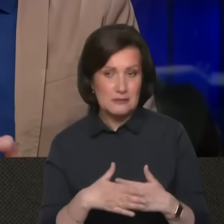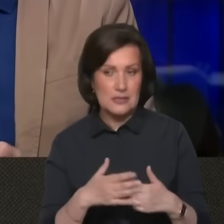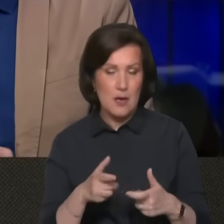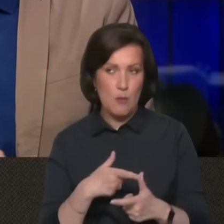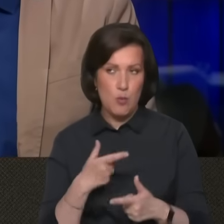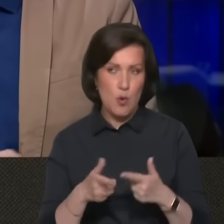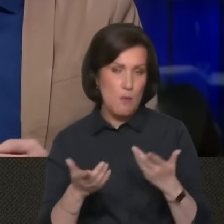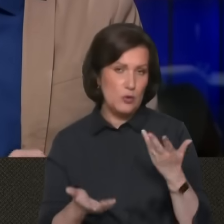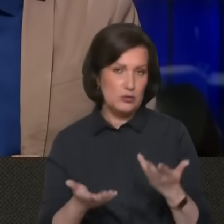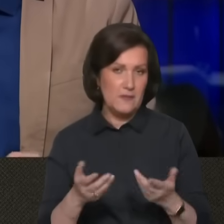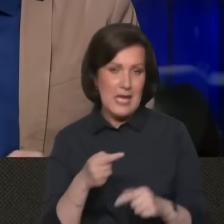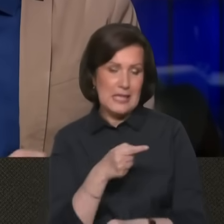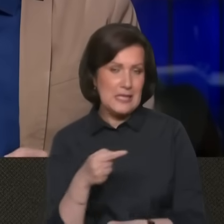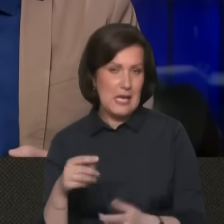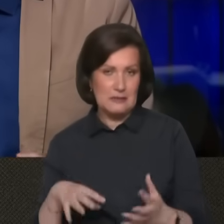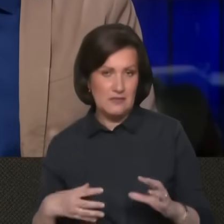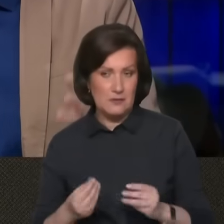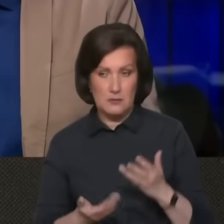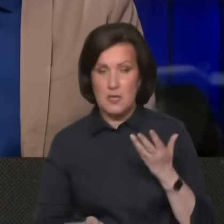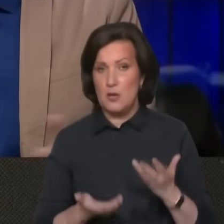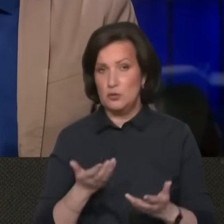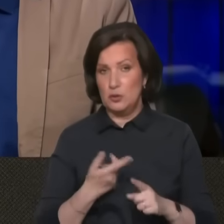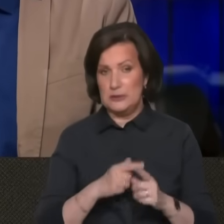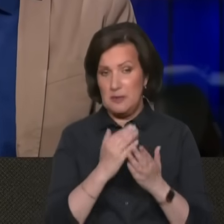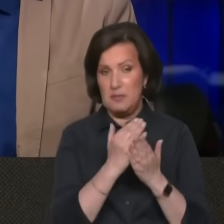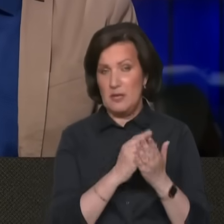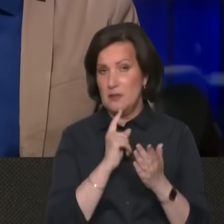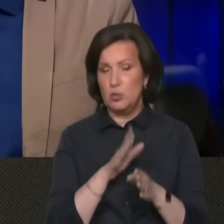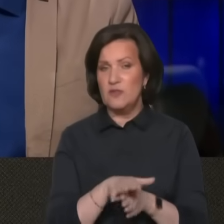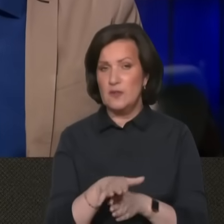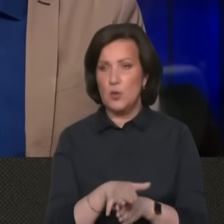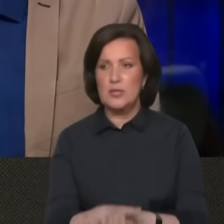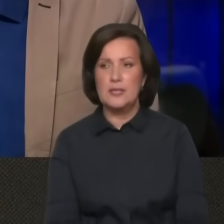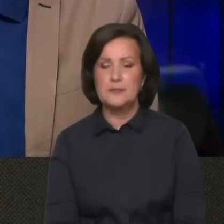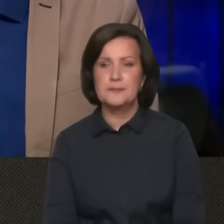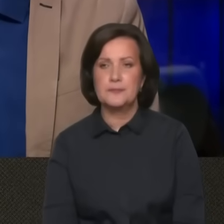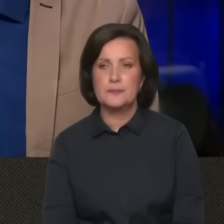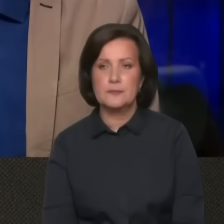або, можливо, негативні наслідки, якщо цей перелік не буде виконаний?